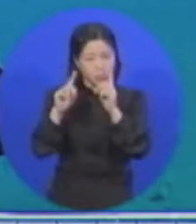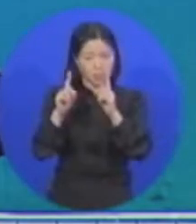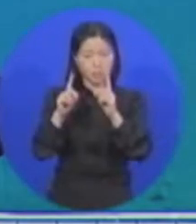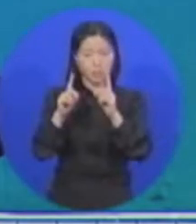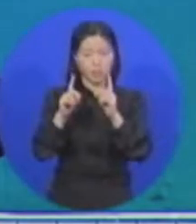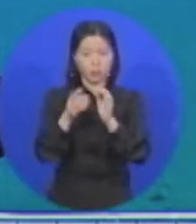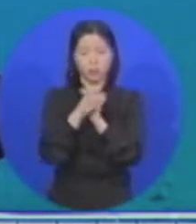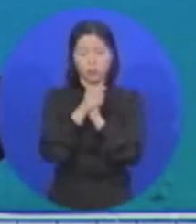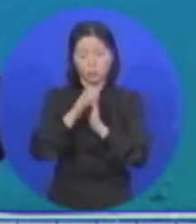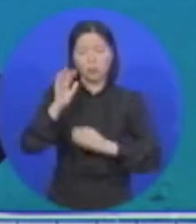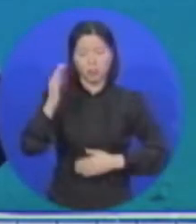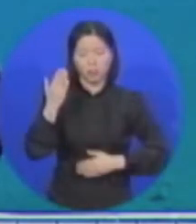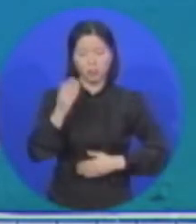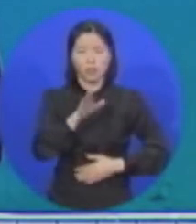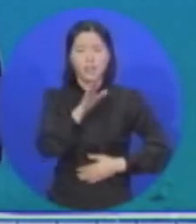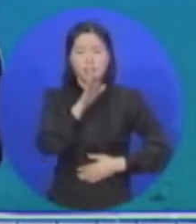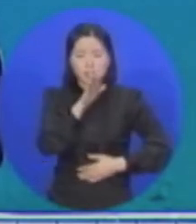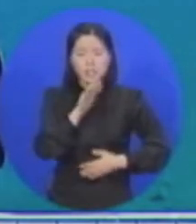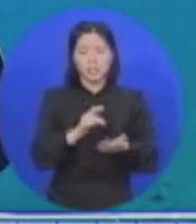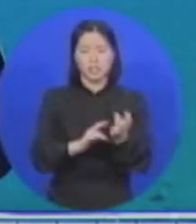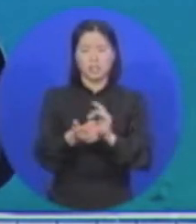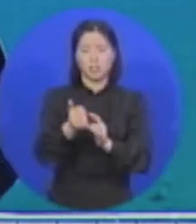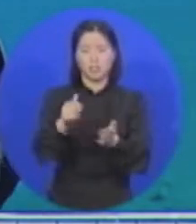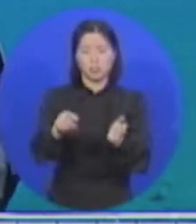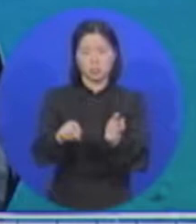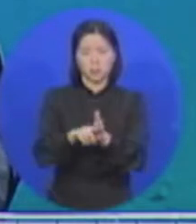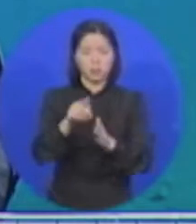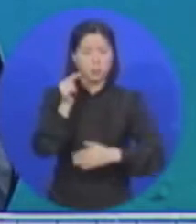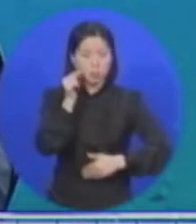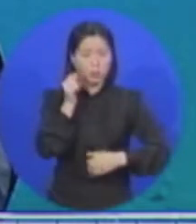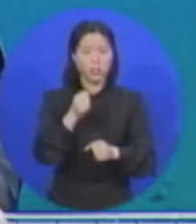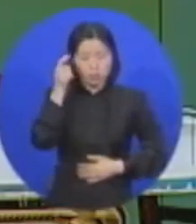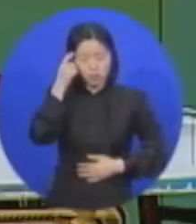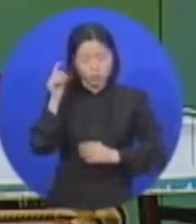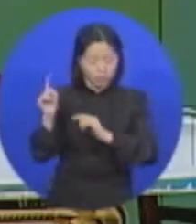내가 진짜 예수를 믿지 못하게 만들려고 하는 거예요